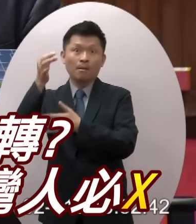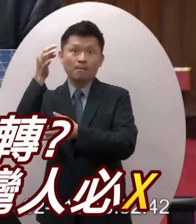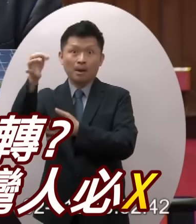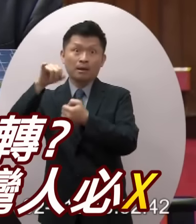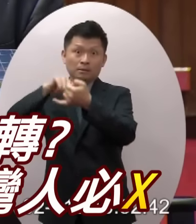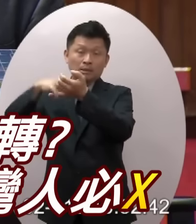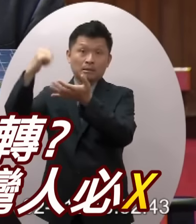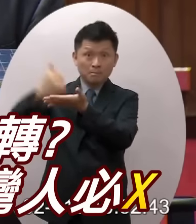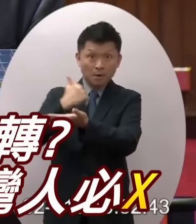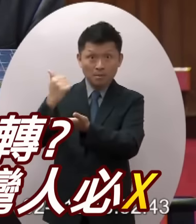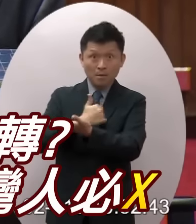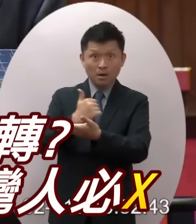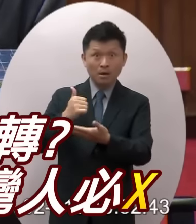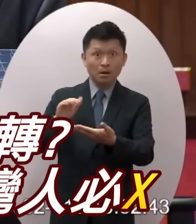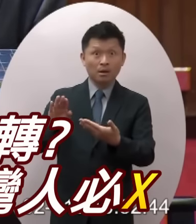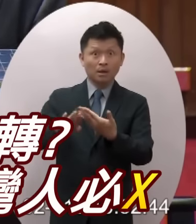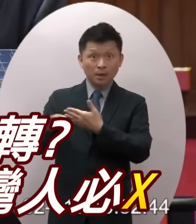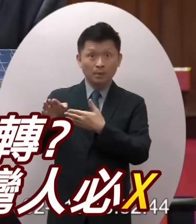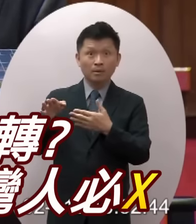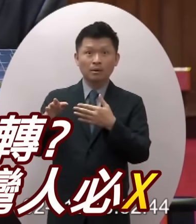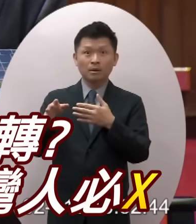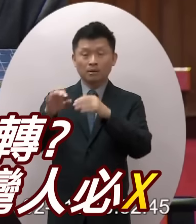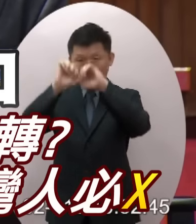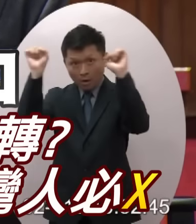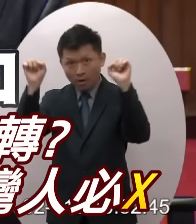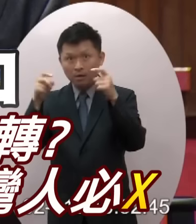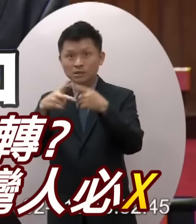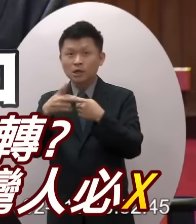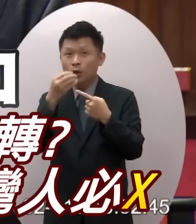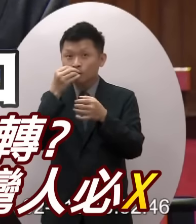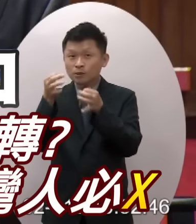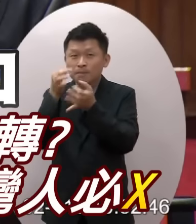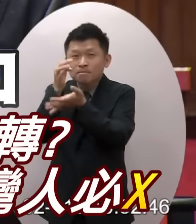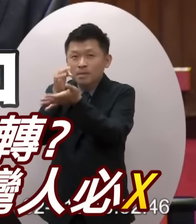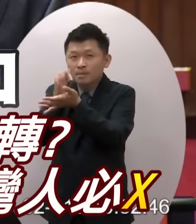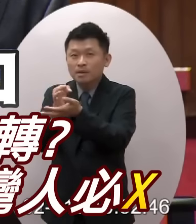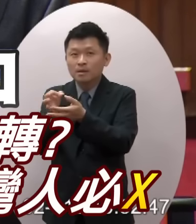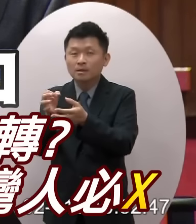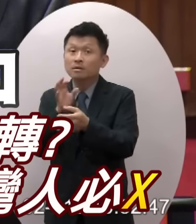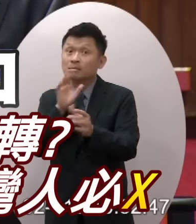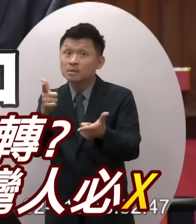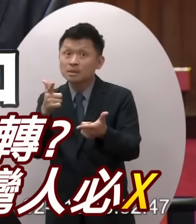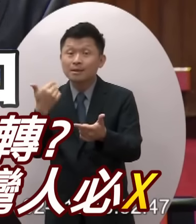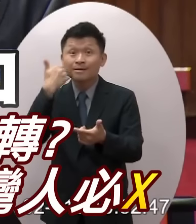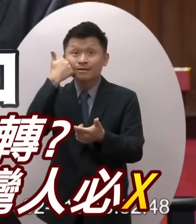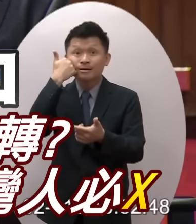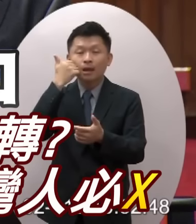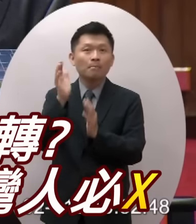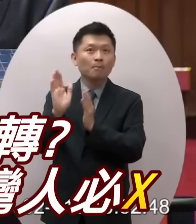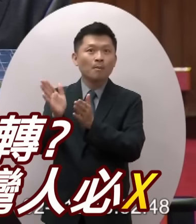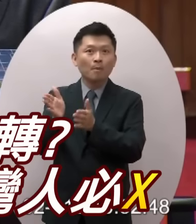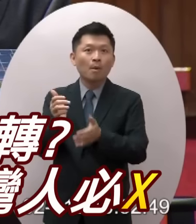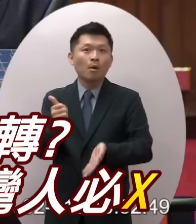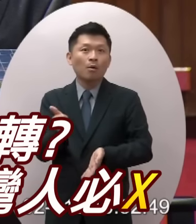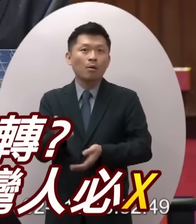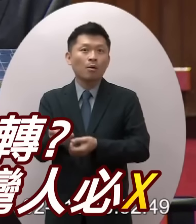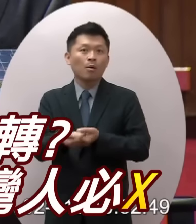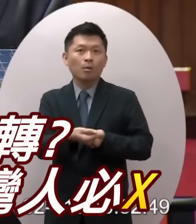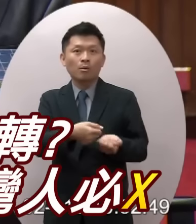进口的这间，唔知敢是又阁是另外一间小吃店，我是唔知影啦。吼、哦， 啊，送去进口的，凭啥会当进口？